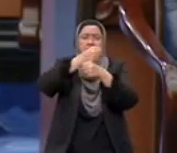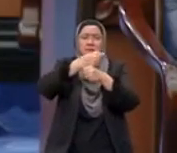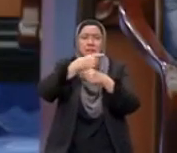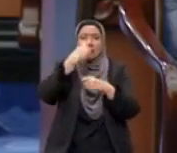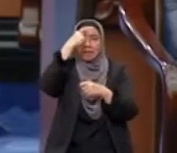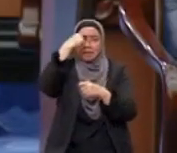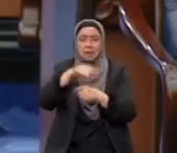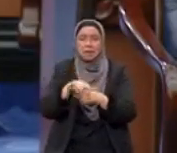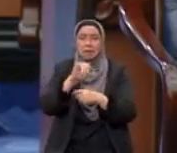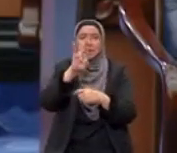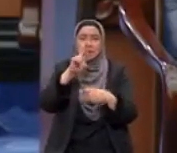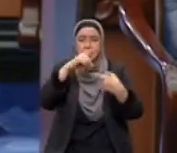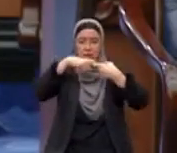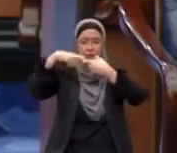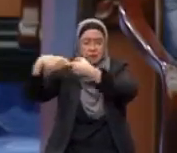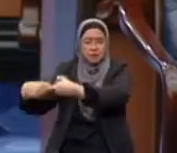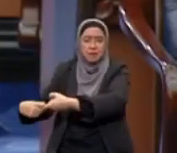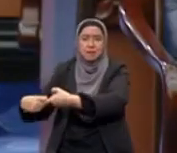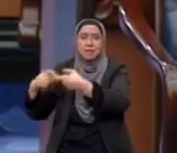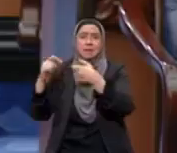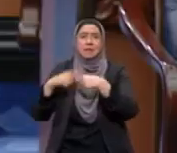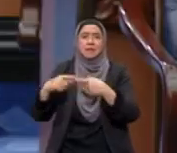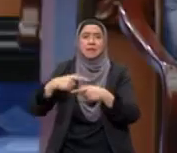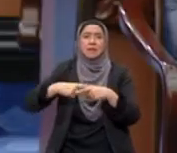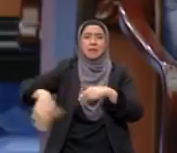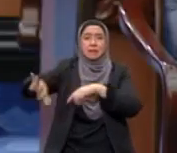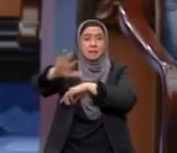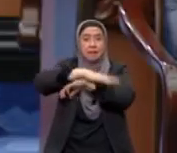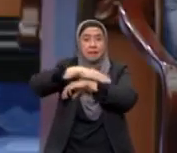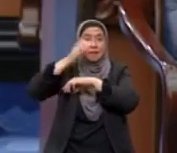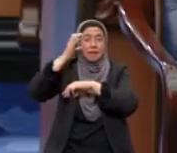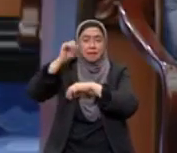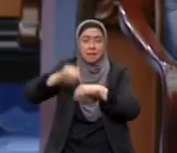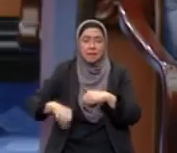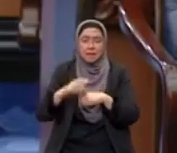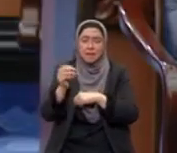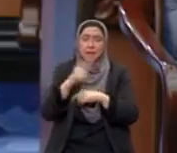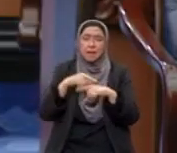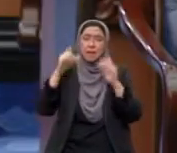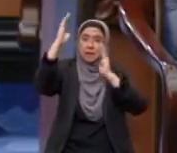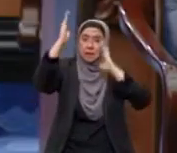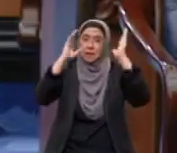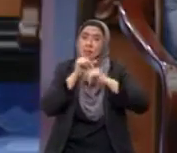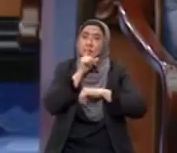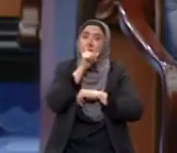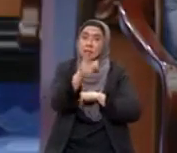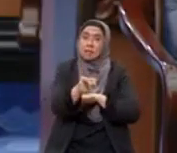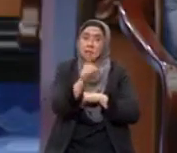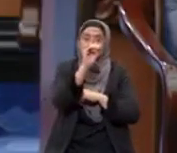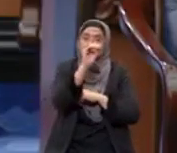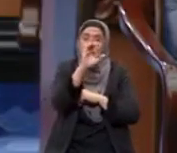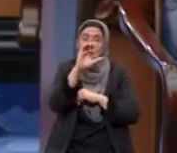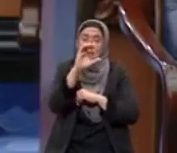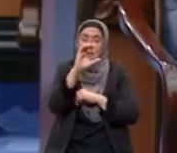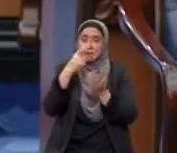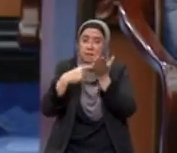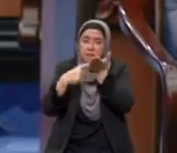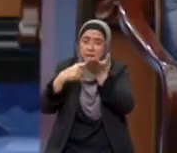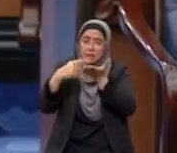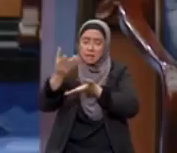Malaysia akan sentiasa memastikan bahawa COC yang dirundingkan tidak sekali-kali mengepikan